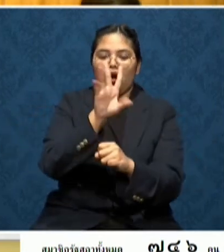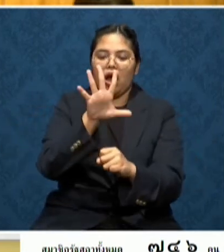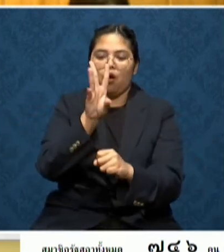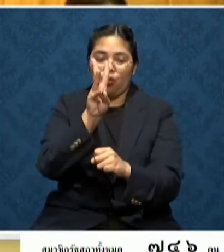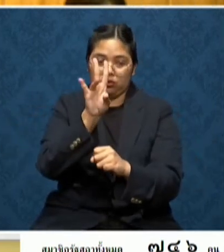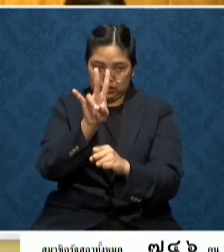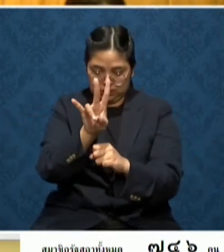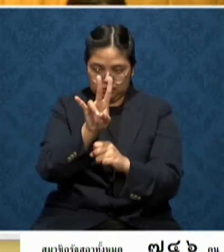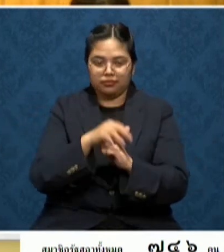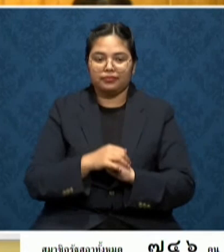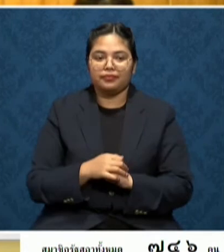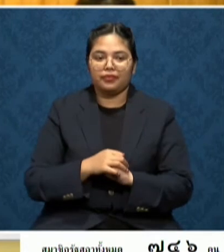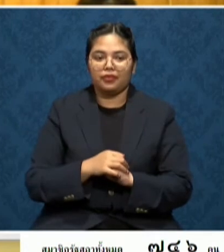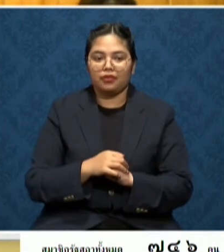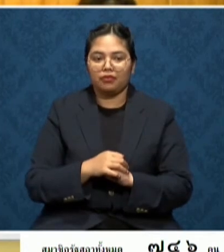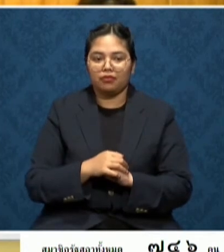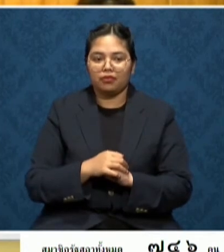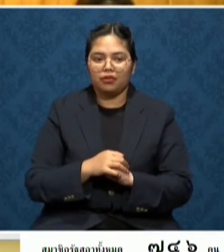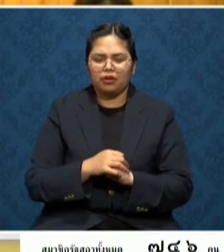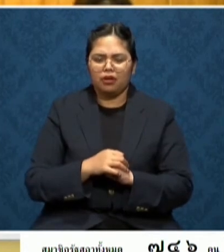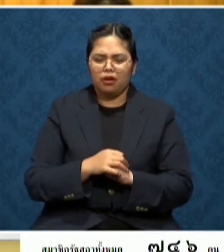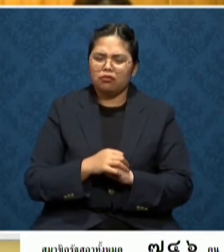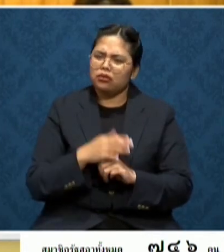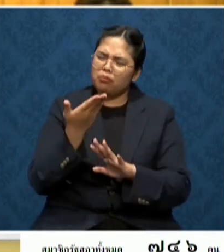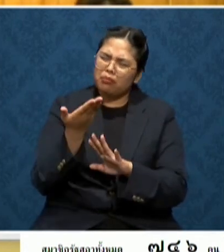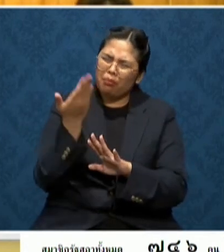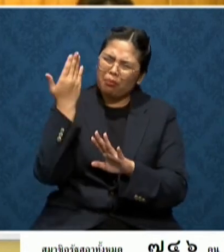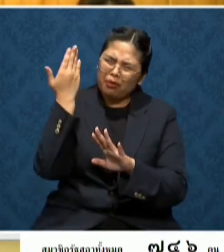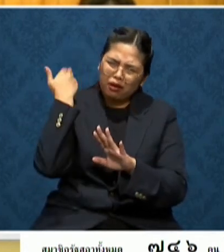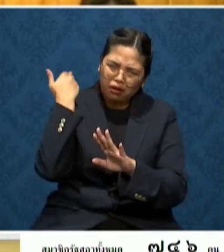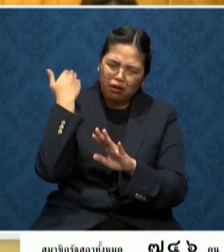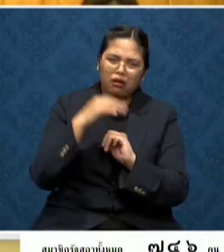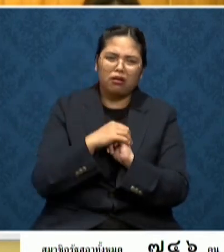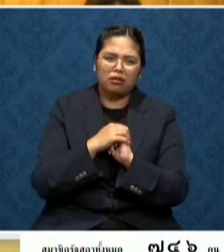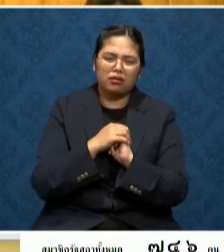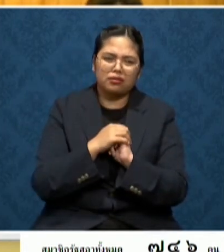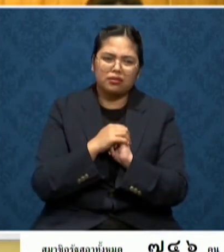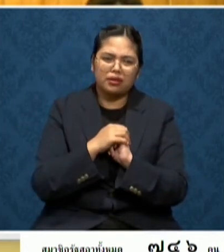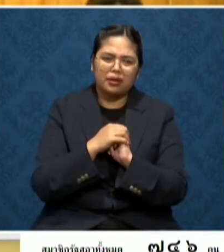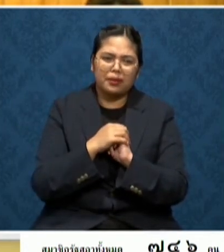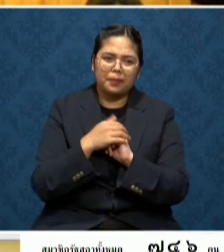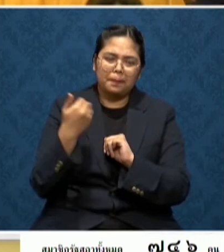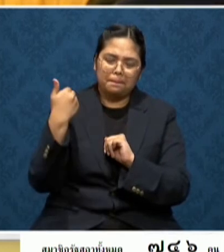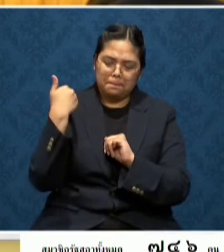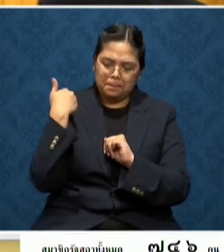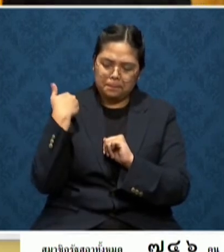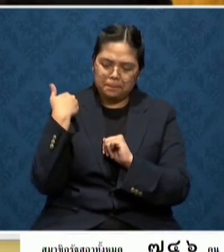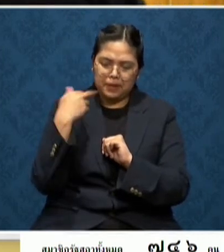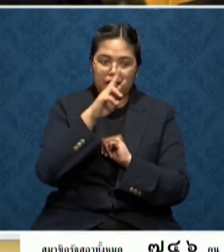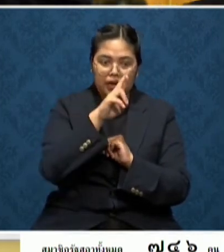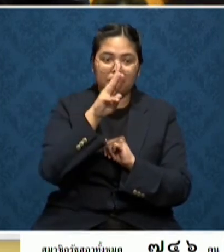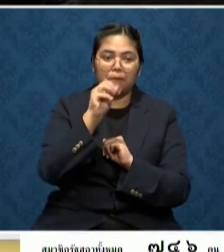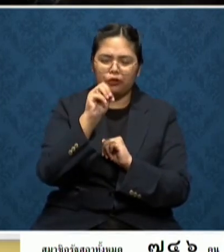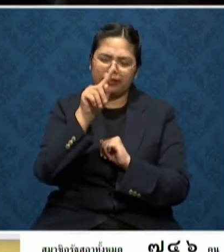แต่ว่าถ้าไม่ทานครับไม่กี่วันก่อนหน้านี้เนี่ยทางรัฐมนตรีท่านหนึ่ง